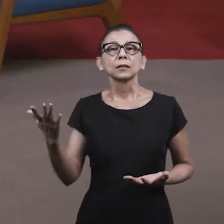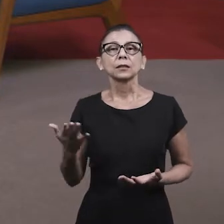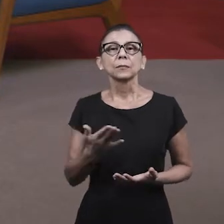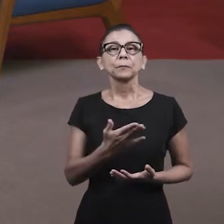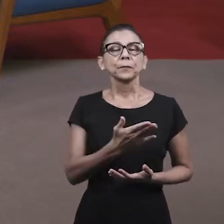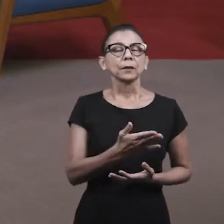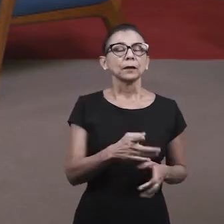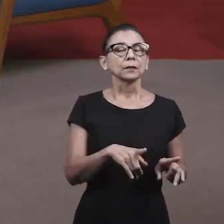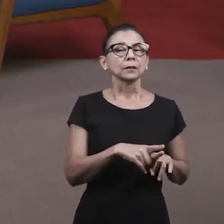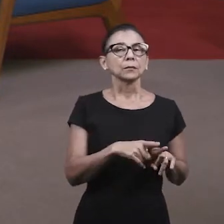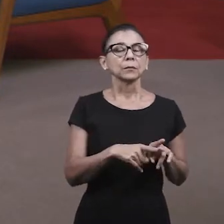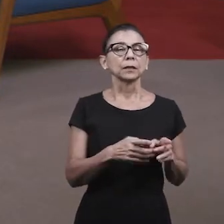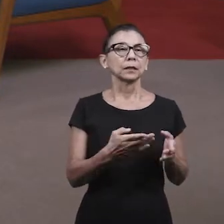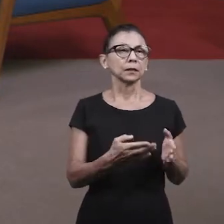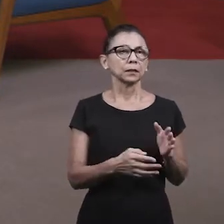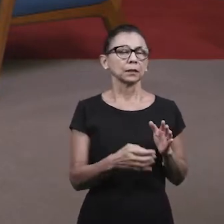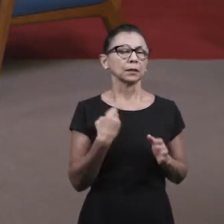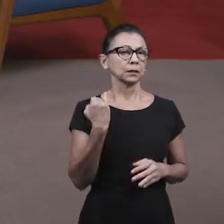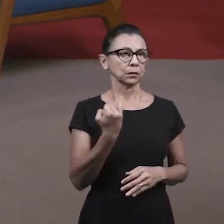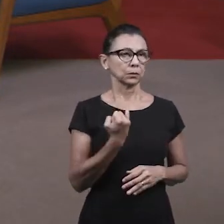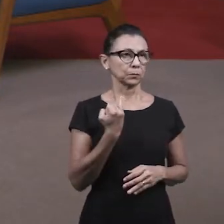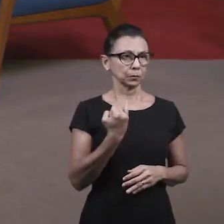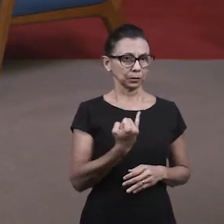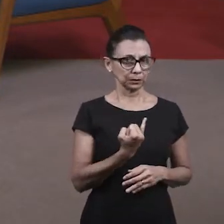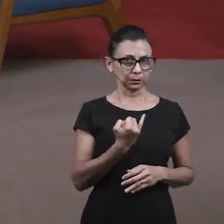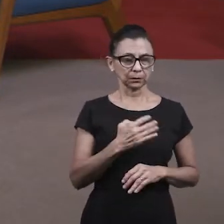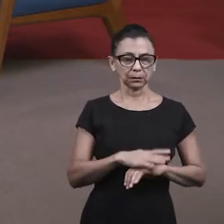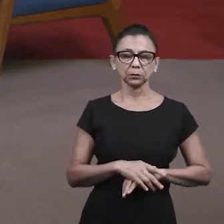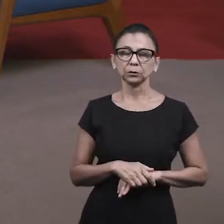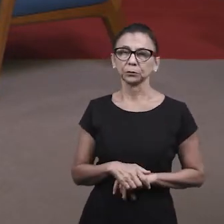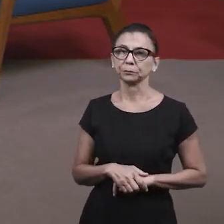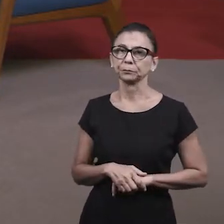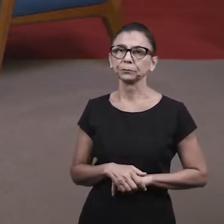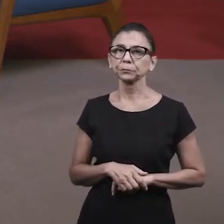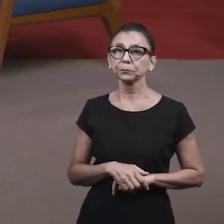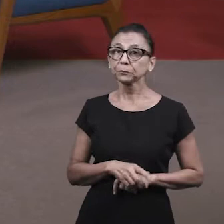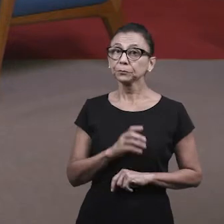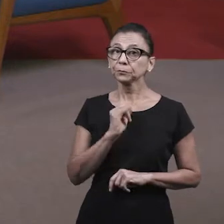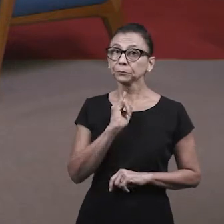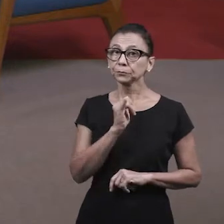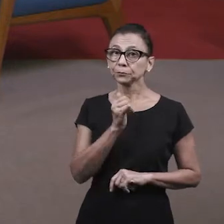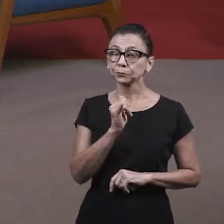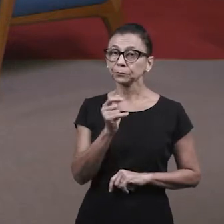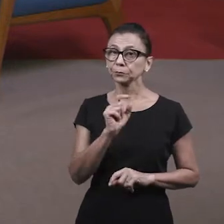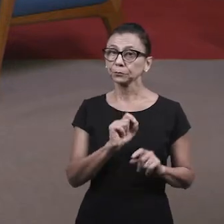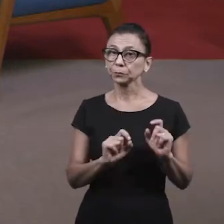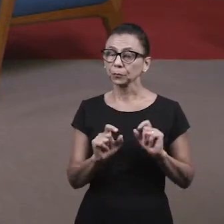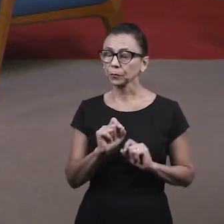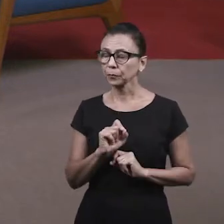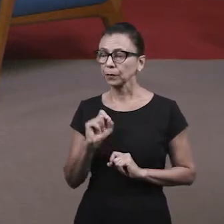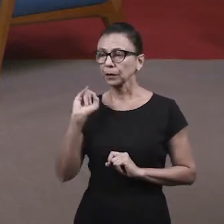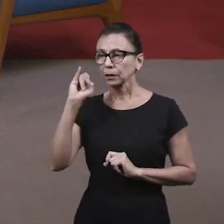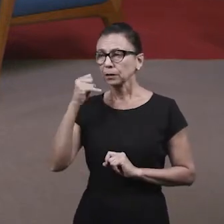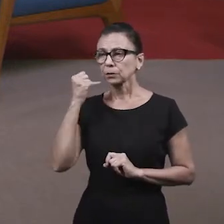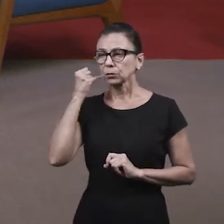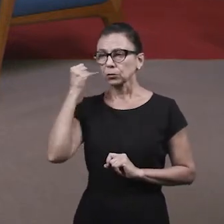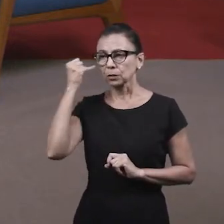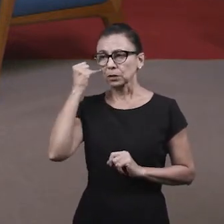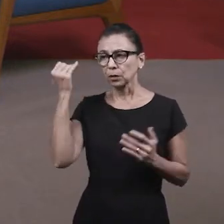celui qui a l'intérêt dans l'éternité. Mais pourquoi, avant que tu répondes, c'est